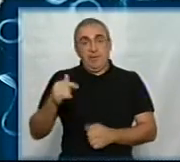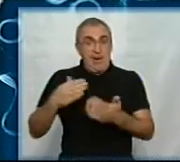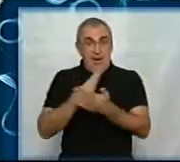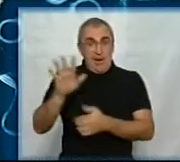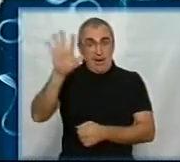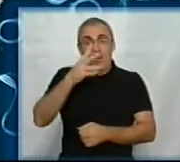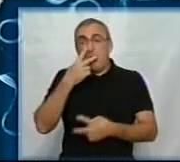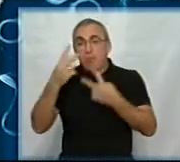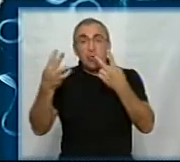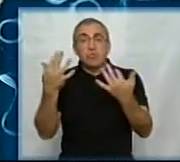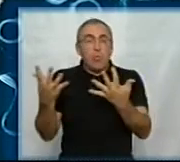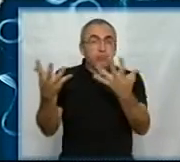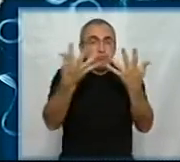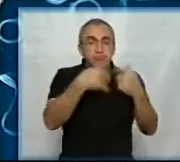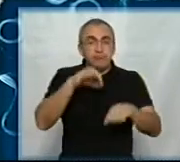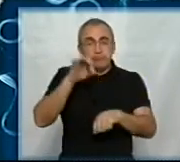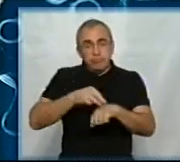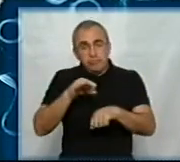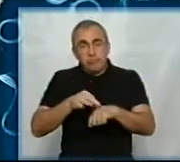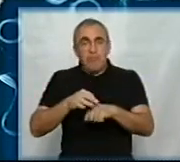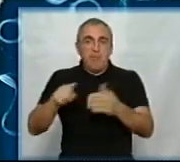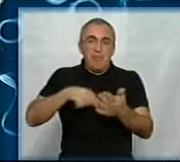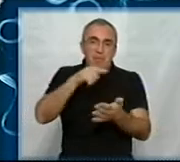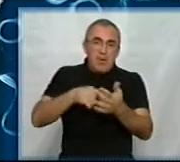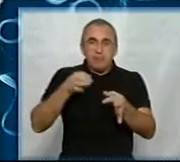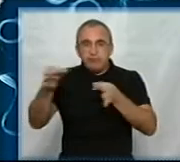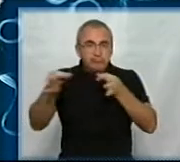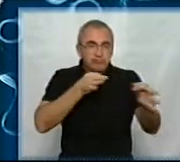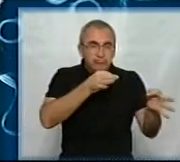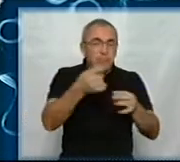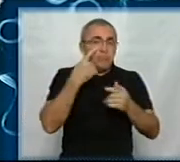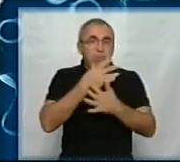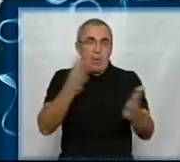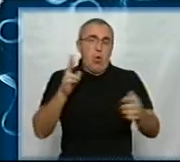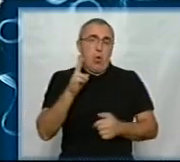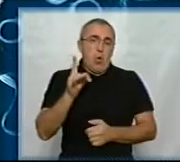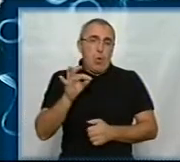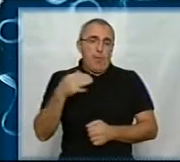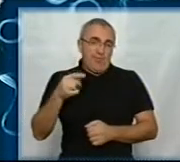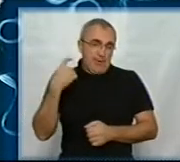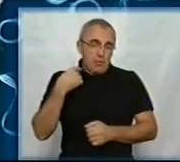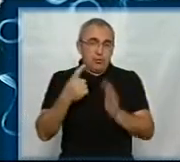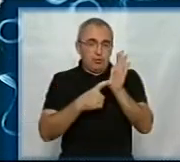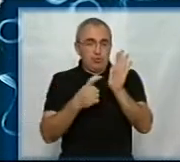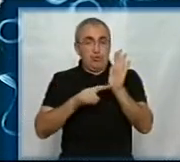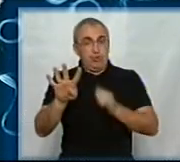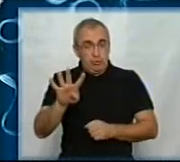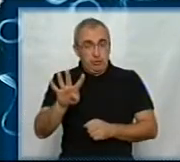карті ви бачите, скільки інфікованих у містах та районах області. Найбільше в Кропивницькому – 664,